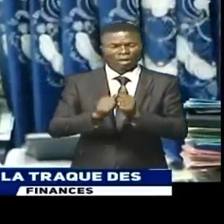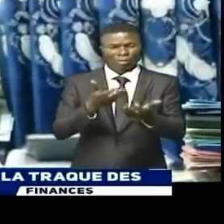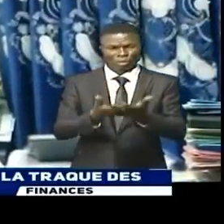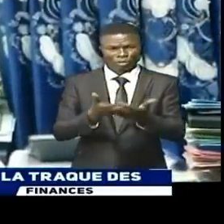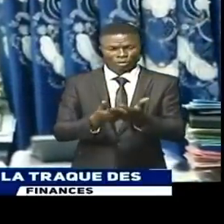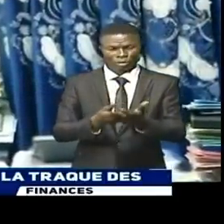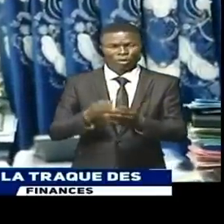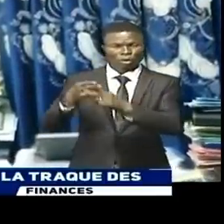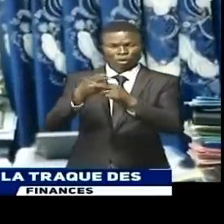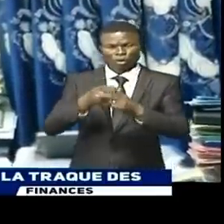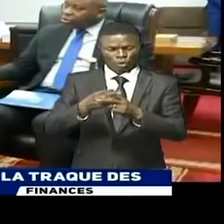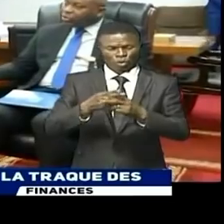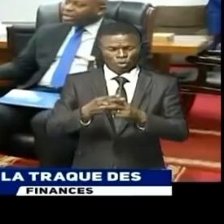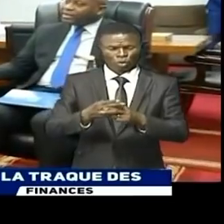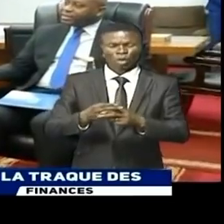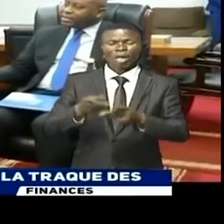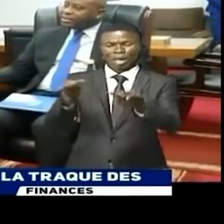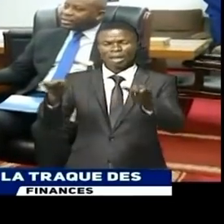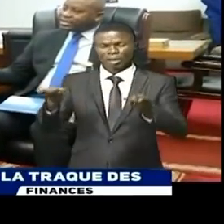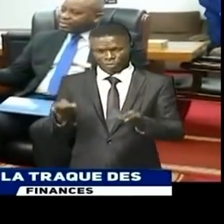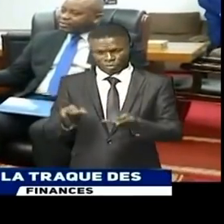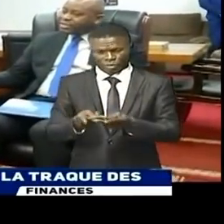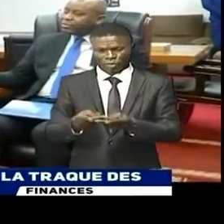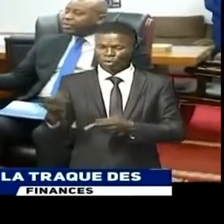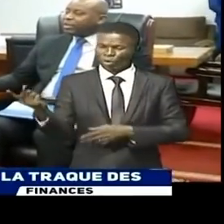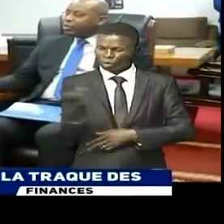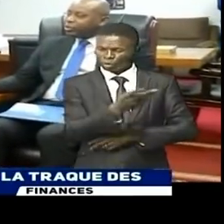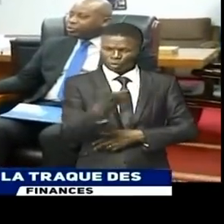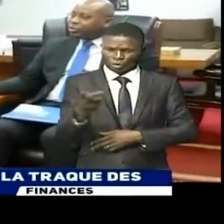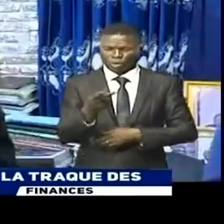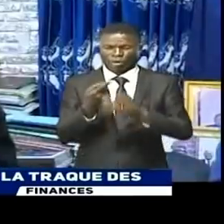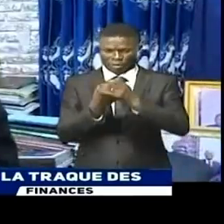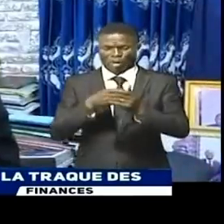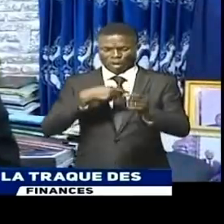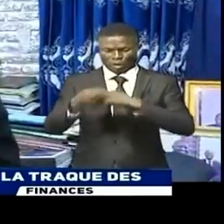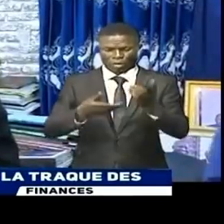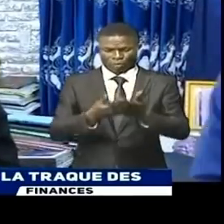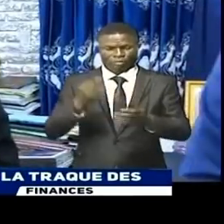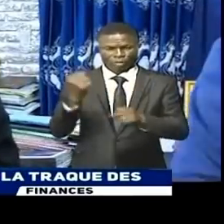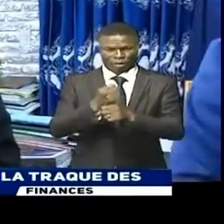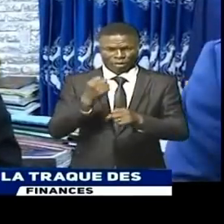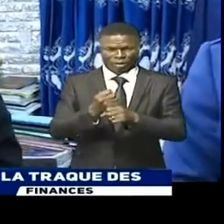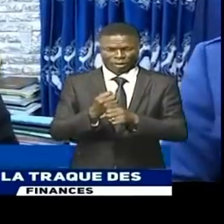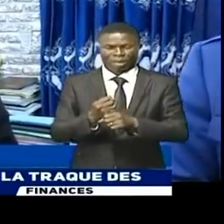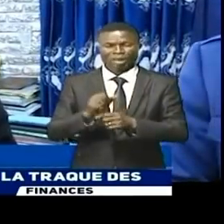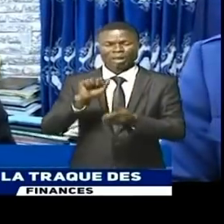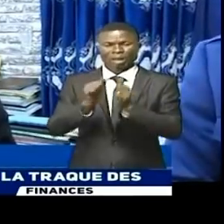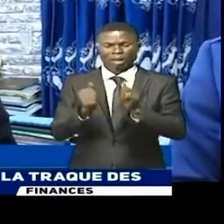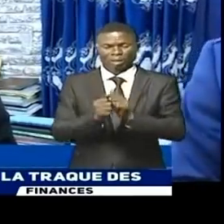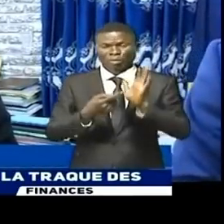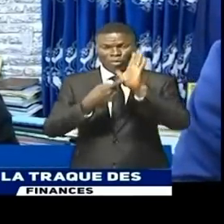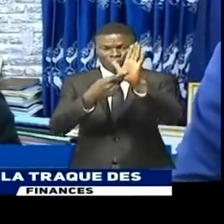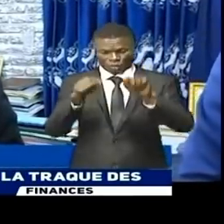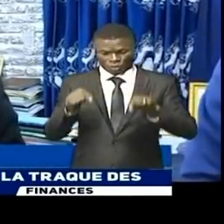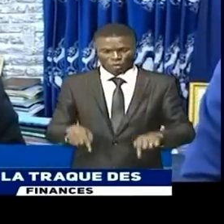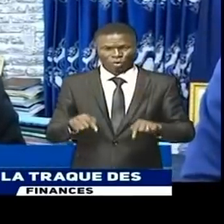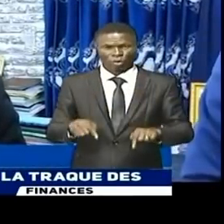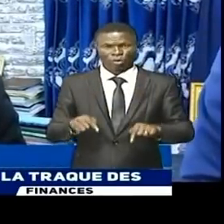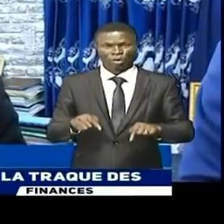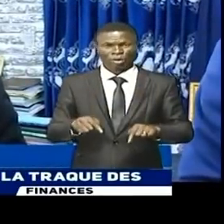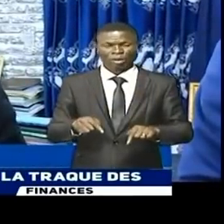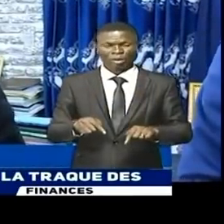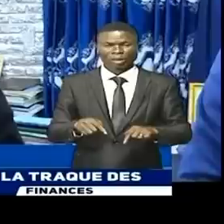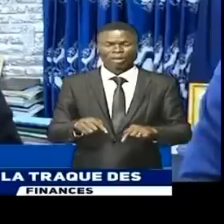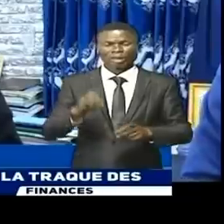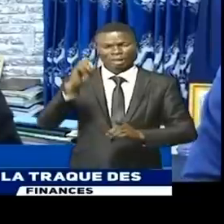contrôle mixte de terrain harkat igf serra bientôt lancer dans le travail et la problématique que nous avons présente aujourd'hui il ya une